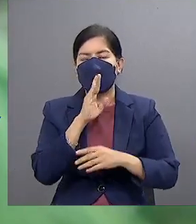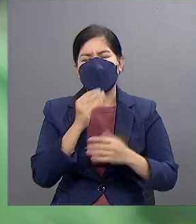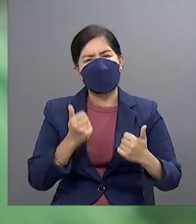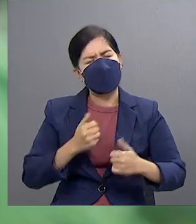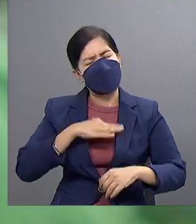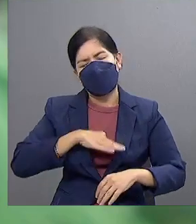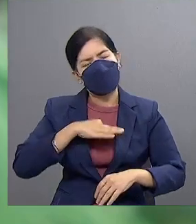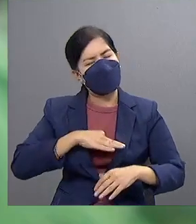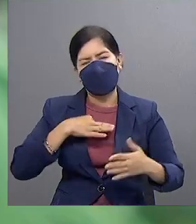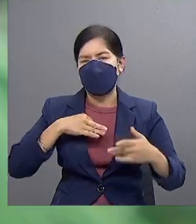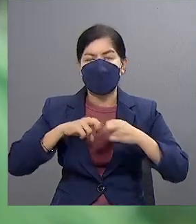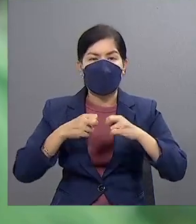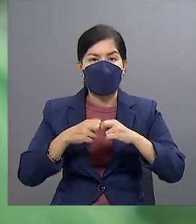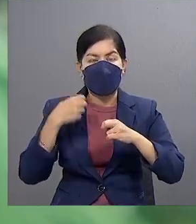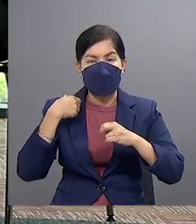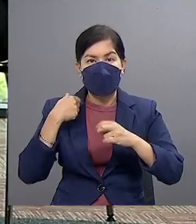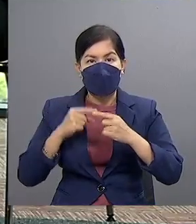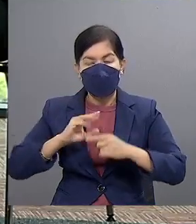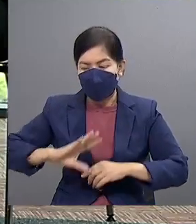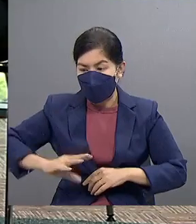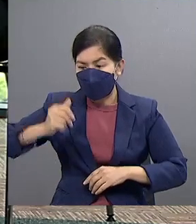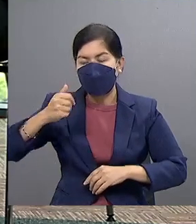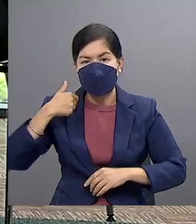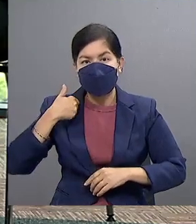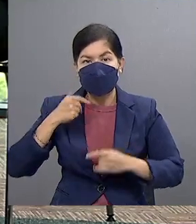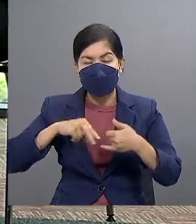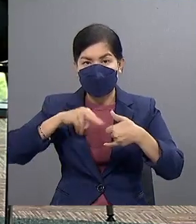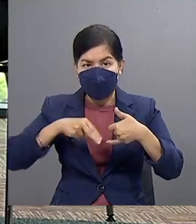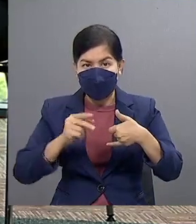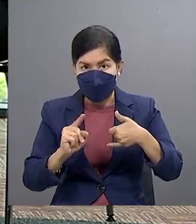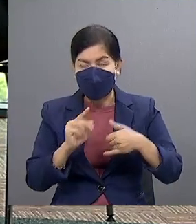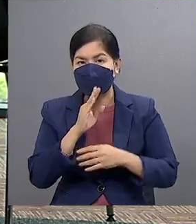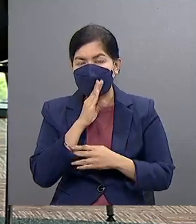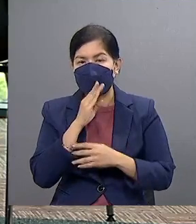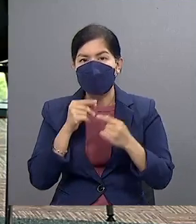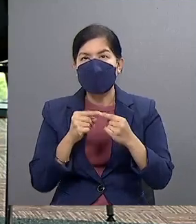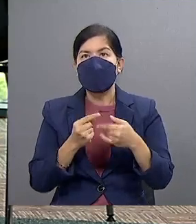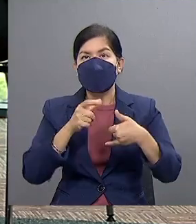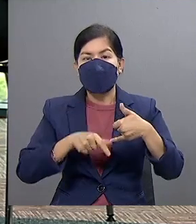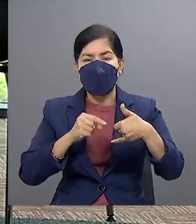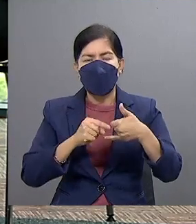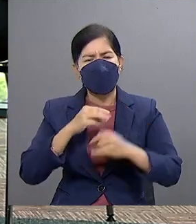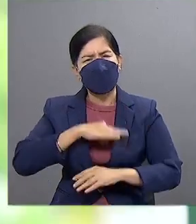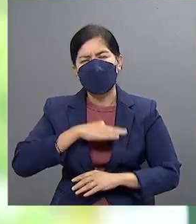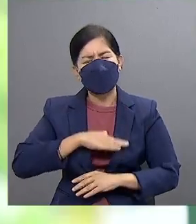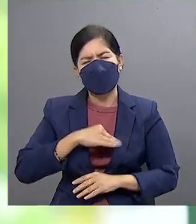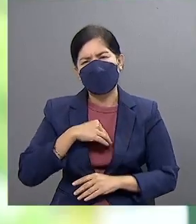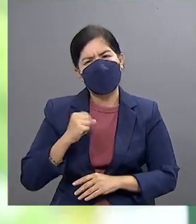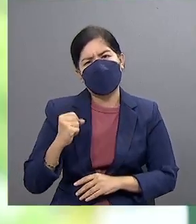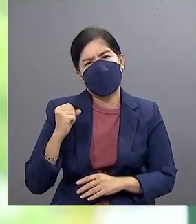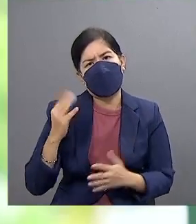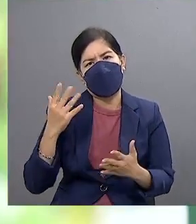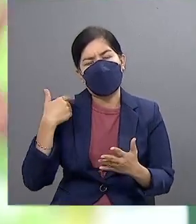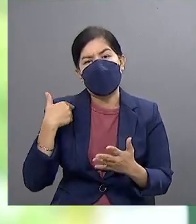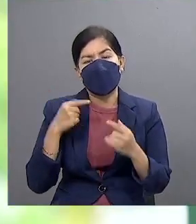ฟื้นฟูหรือว่ารักษาได้อย่างไรบ้างคะ ถ้าต่อมจะหมดไฟเราก็ต้องเติมไฟฮะ คุณต้นอ้อเติมไฟค่ะ เติมไฟเติมไฟหนึ่งเรารู้แล้วว่าเขาจะหมด